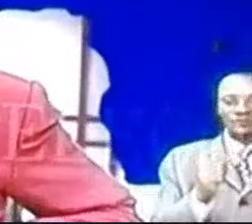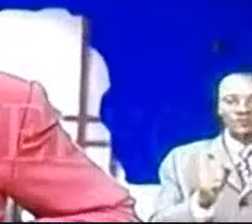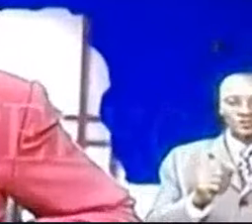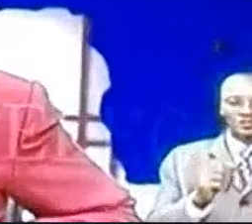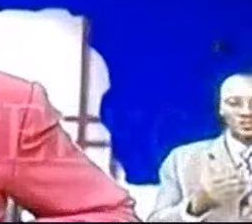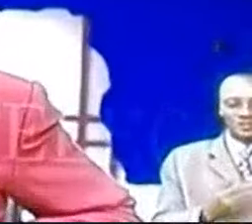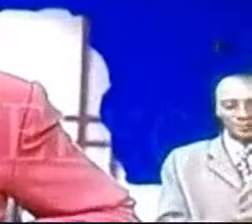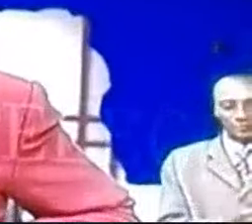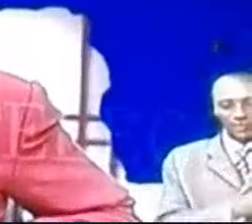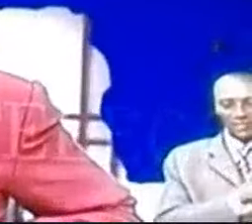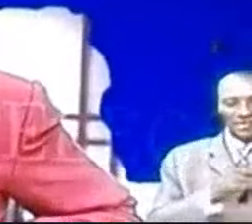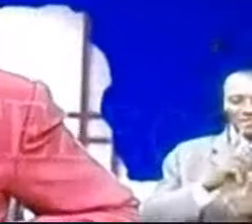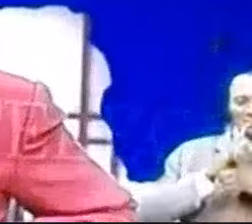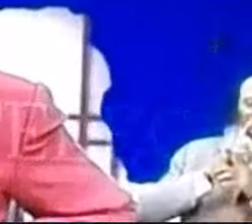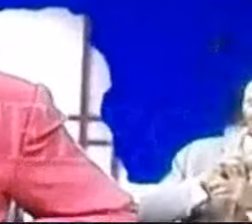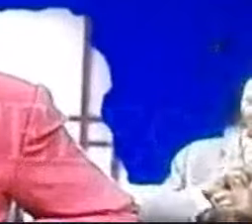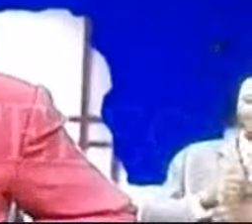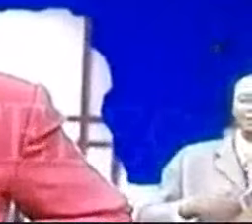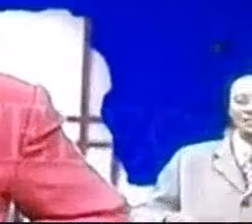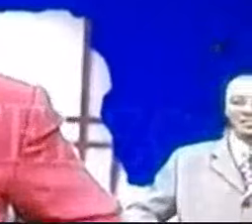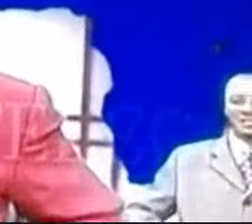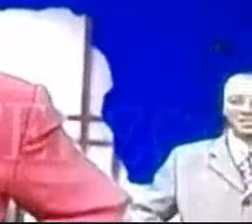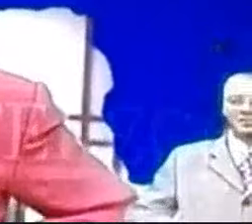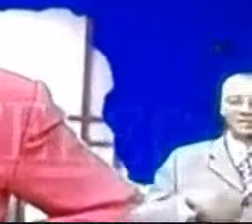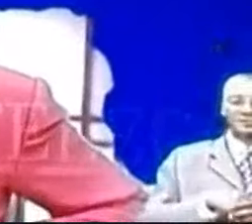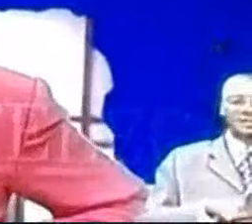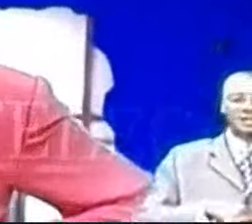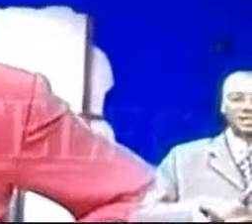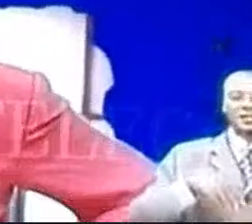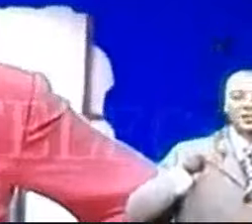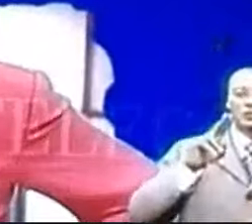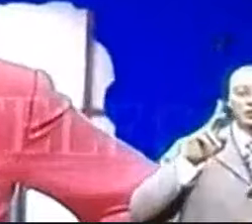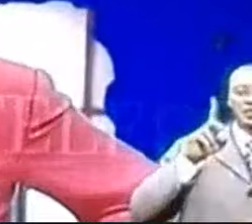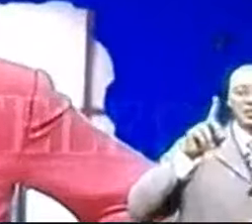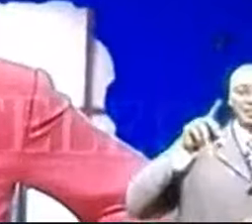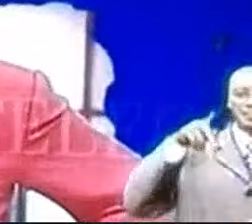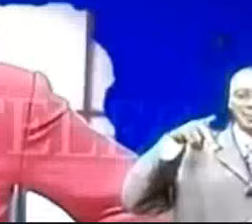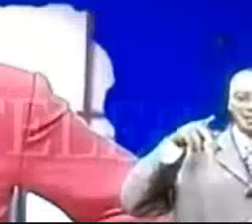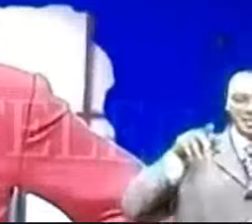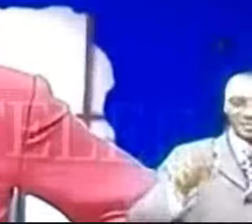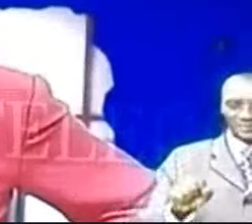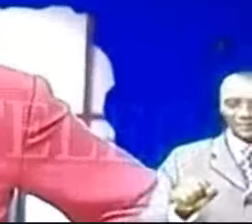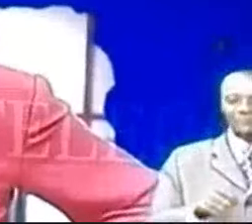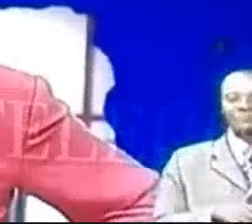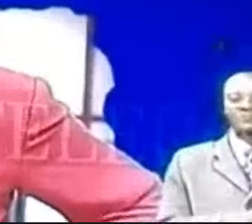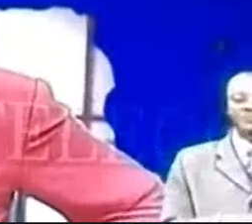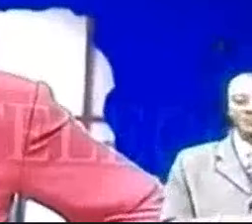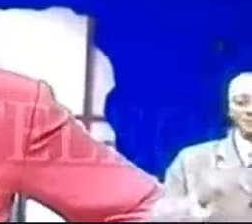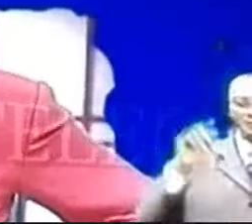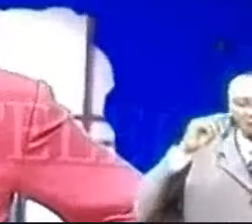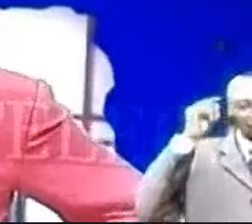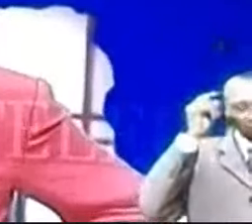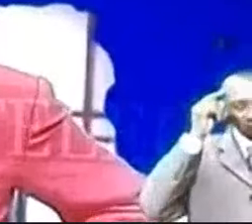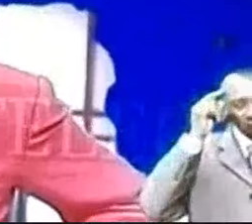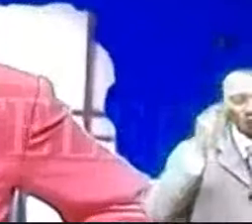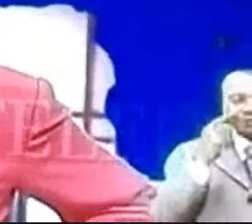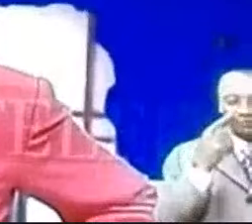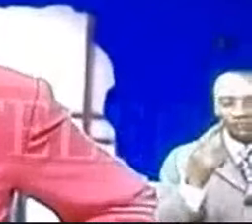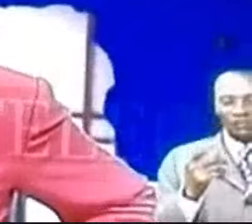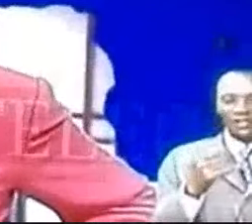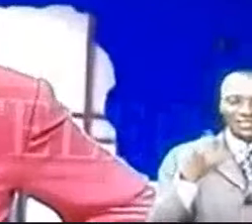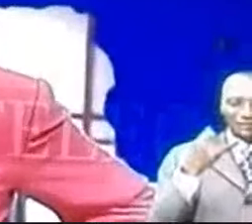de défense de la jeunesse de l'UDPS. Le gouvernement est surpris de voir une formation